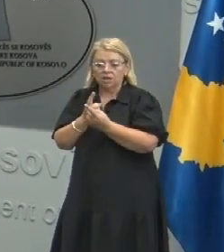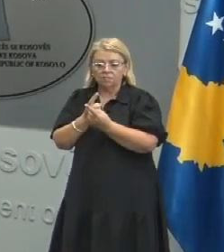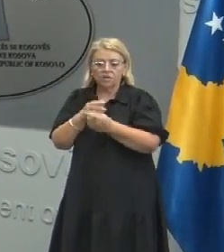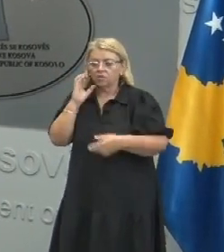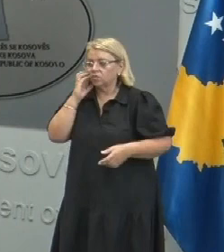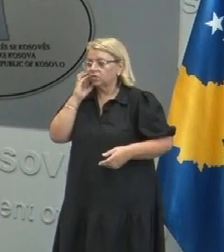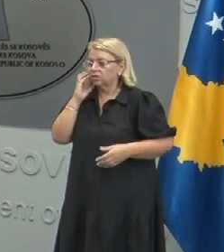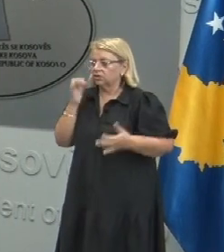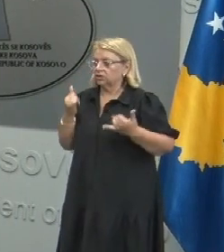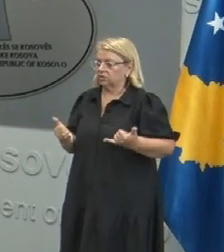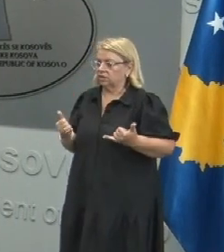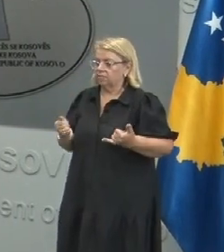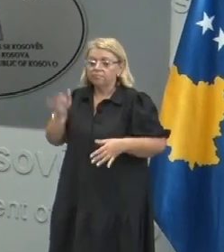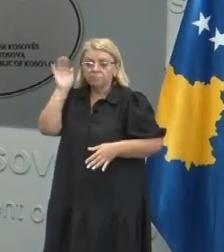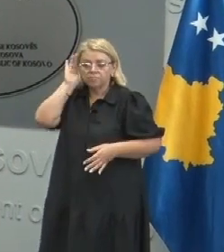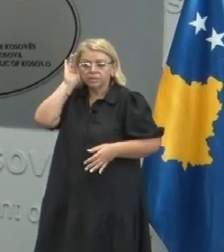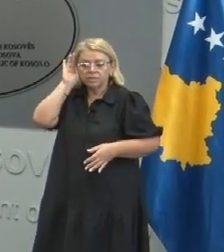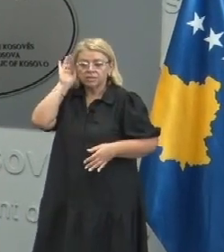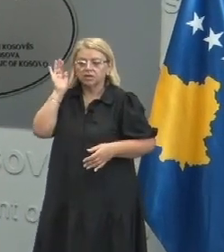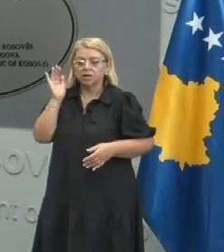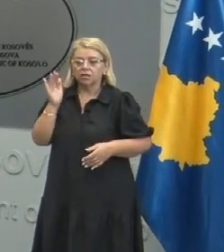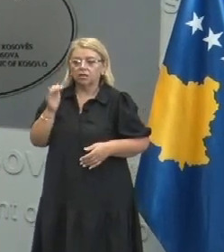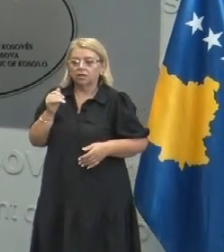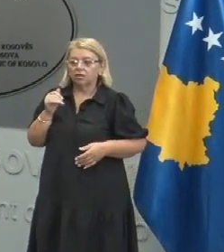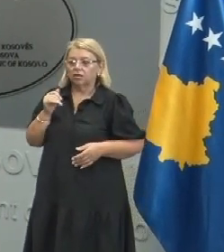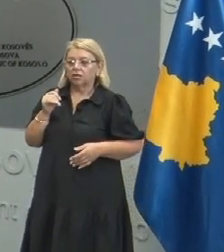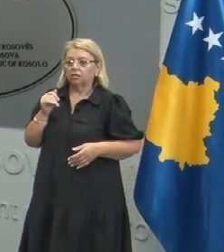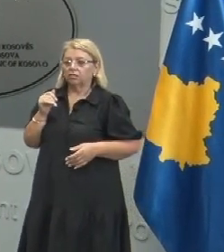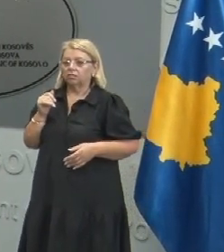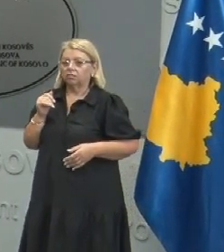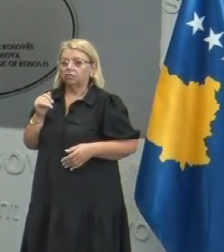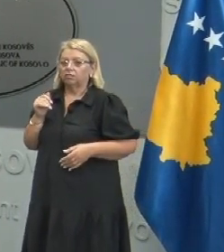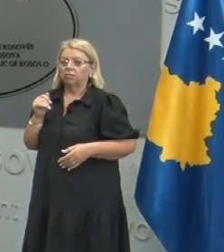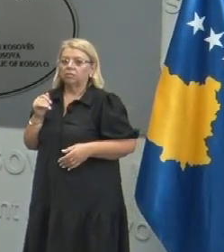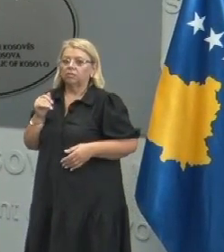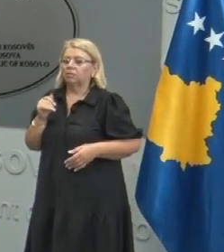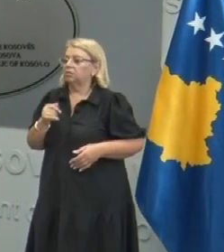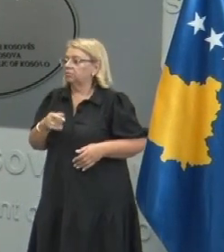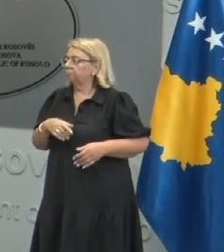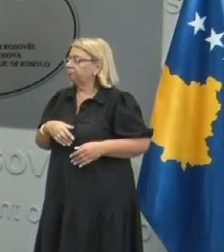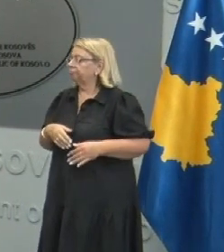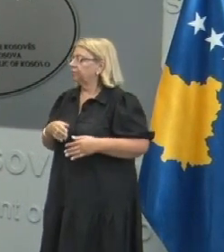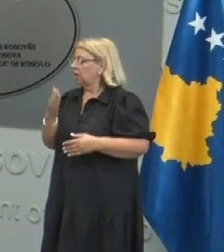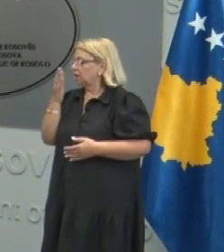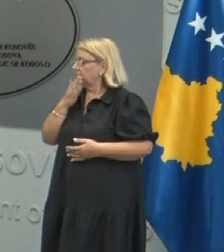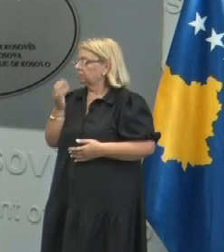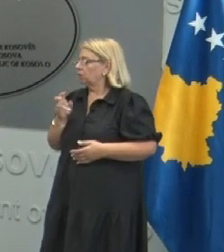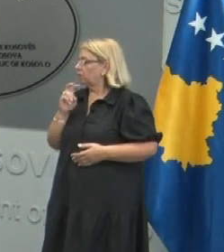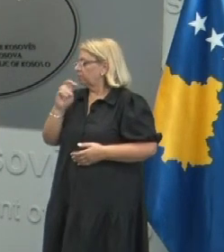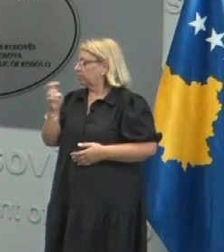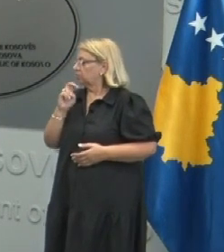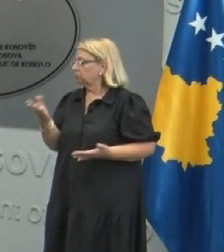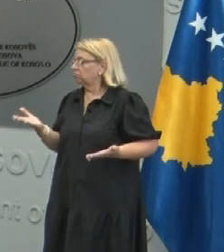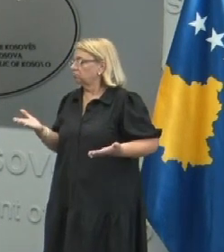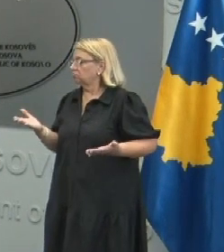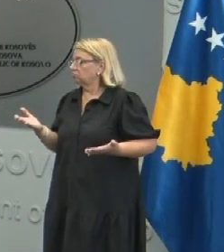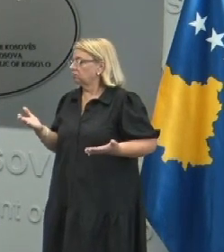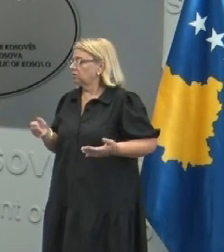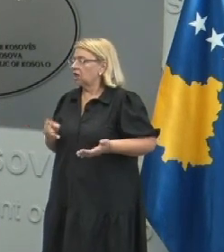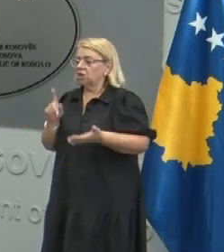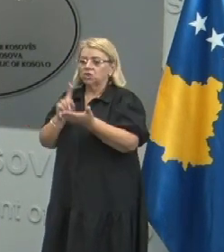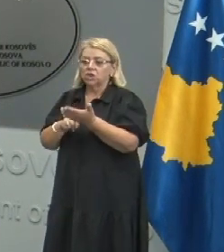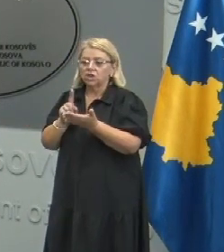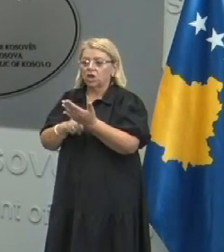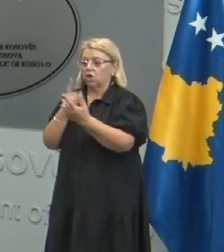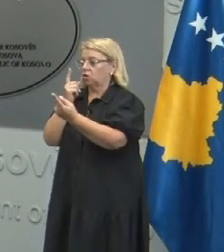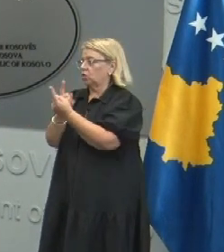ministrat të adekuat, po që do të mund të përgjigjeshin pra ftesave të sindikatës që të takoheshin me ta dhe të mos vim në